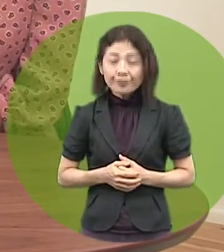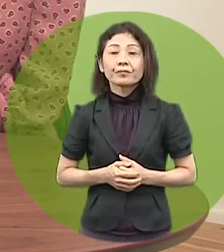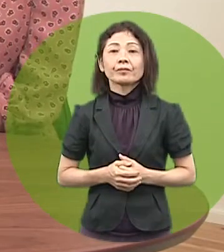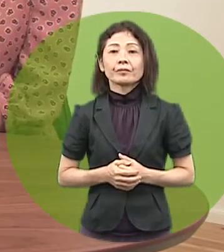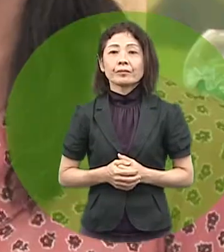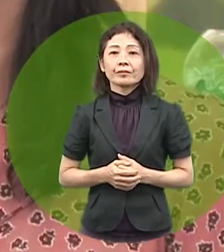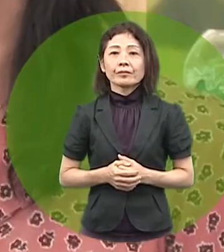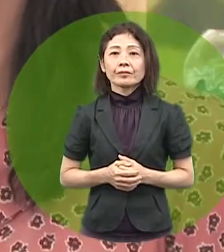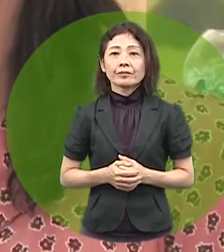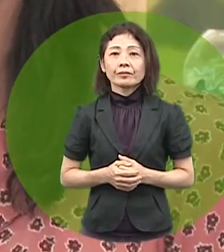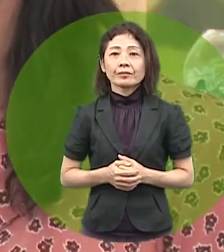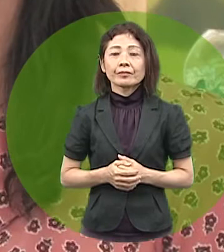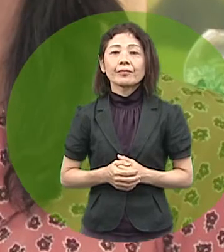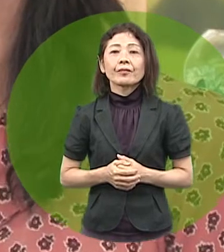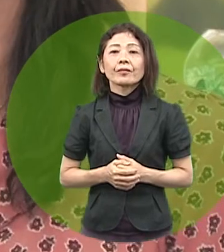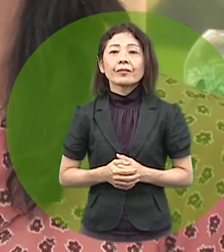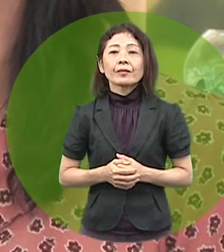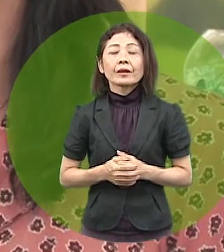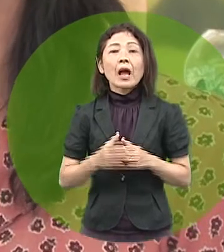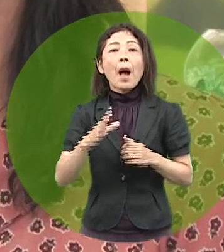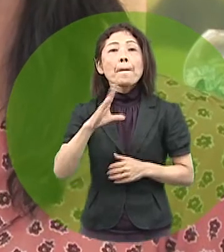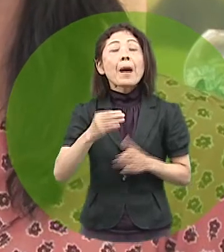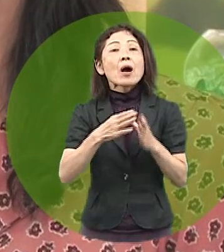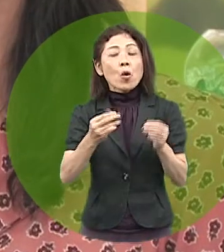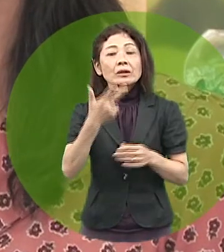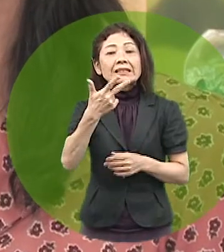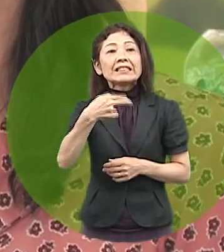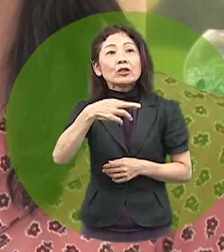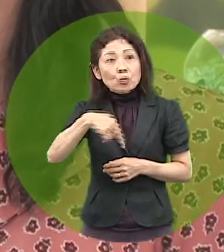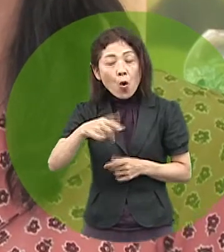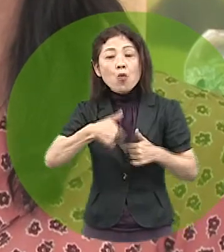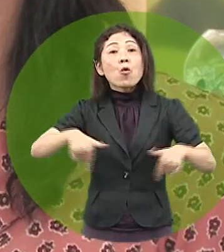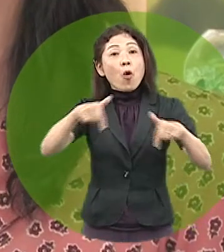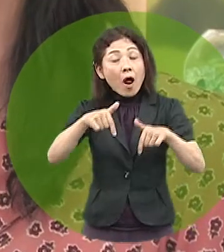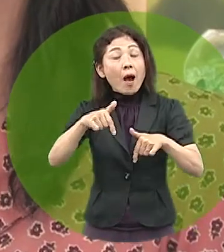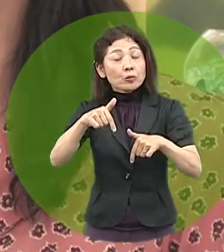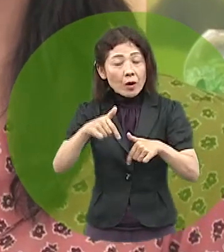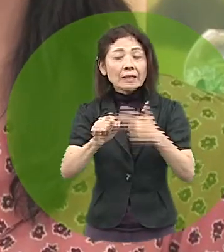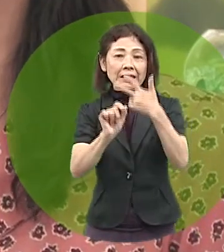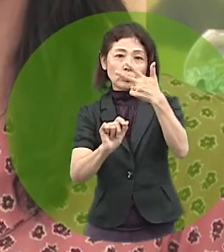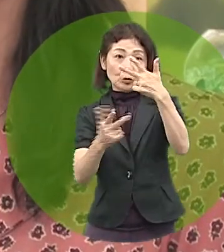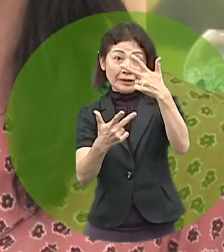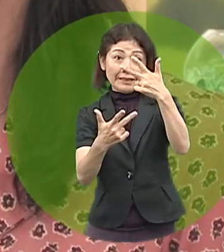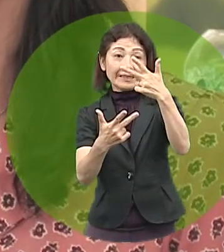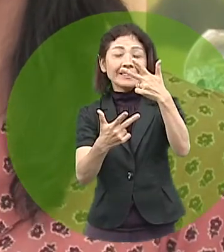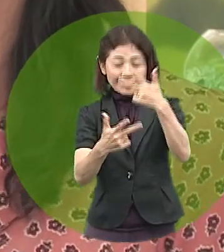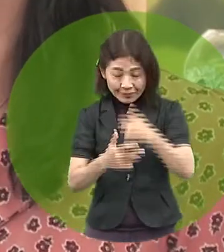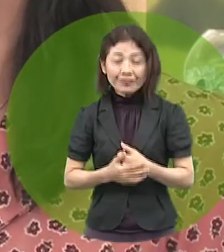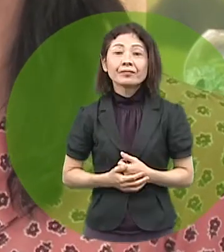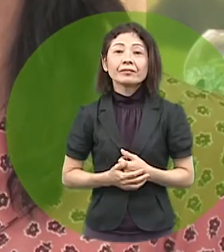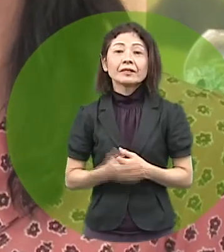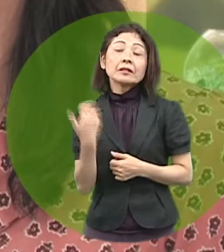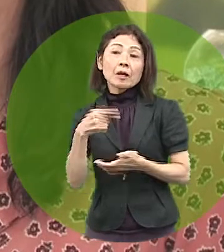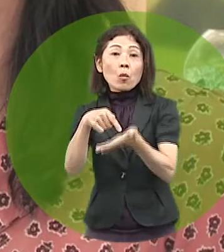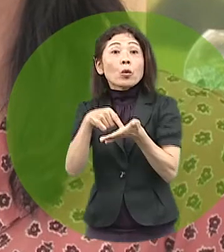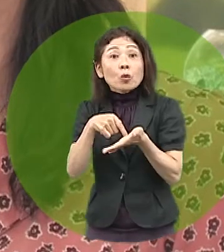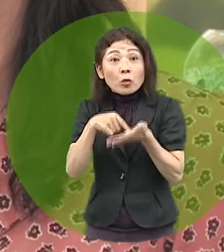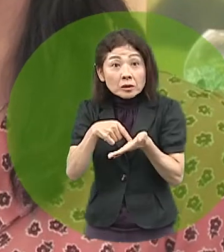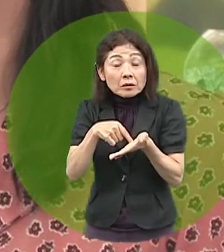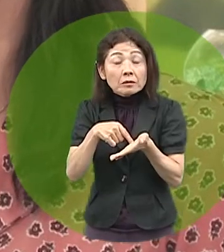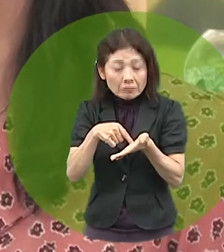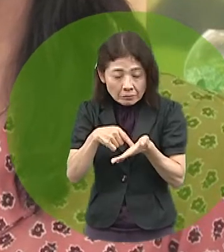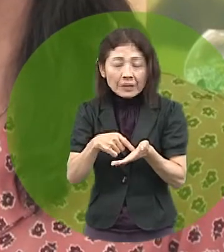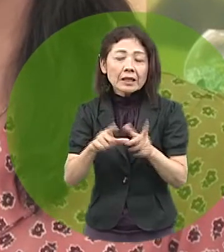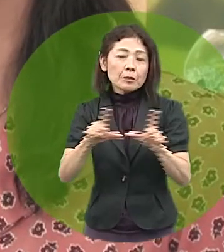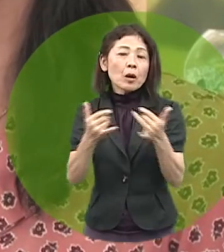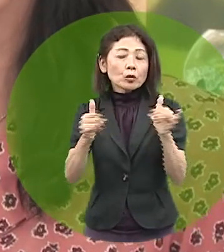ですというわけで万国津梁フォーラムの開催は7月17日です事前に申し込みをすれば